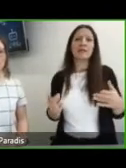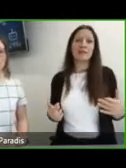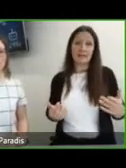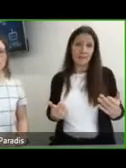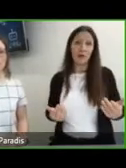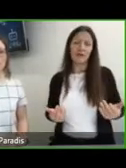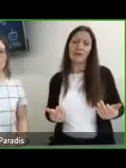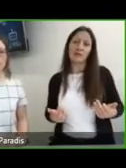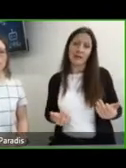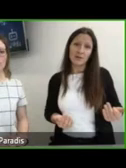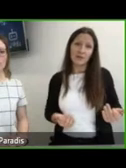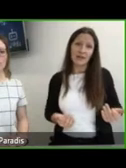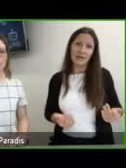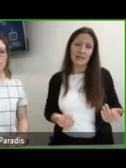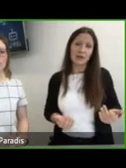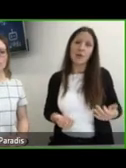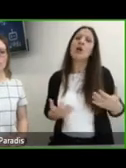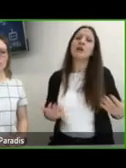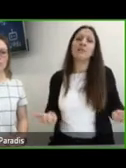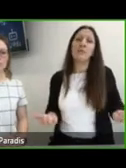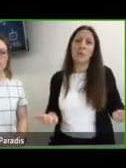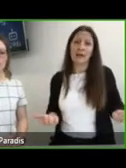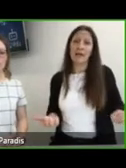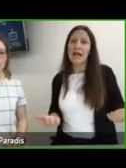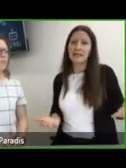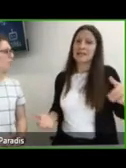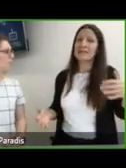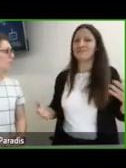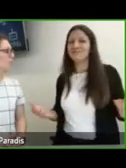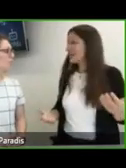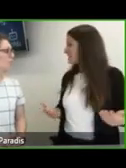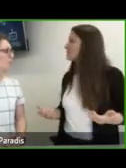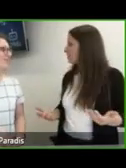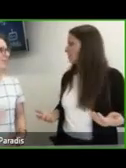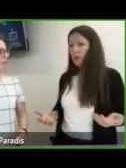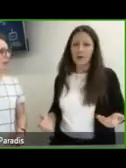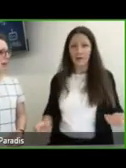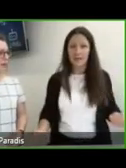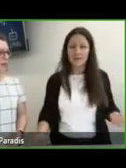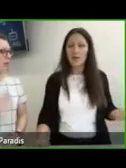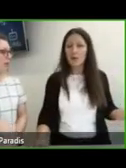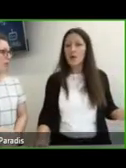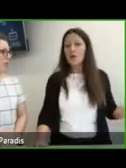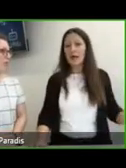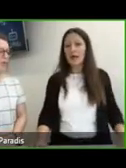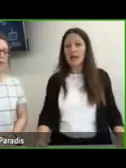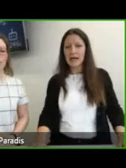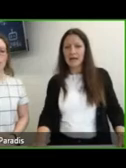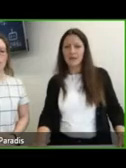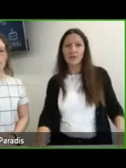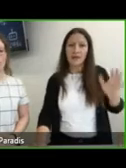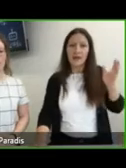par-dessus les étapes de vérification, de validation qui me mèneraient à dire « est-ce que c'est une bonne information? »